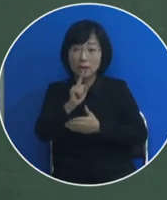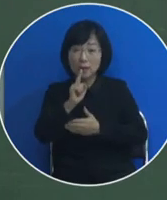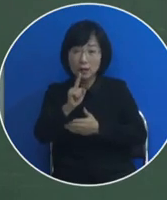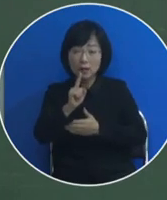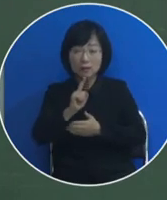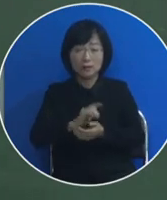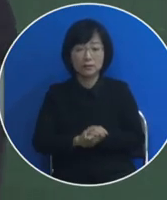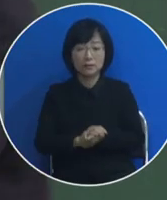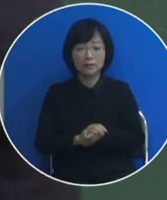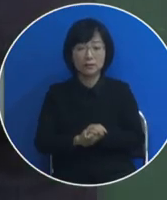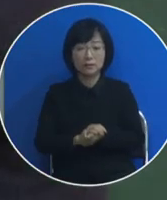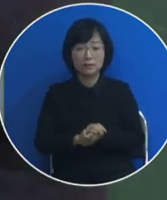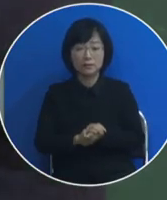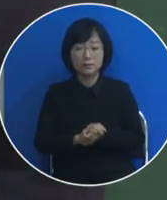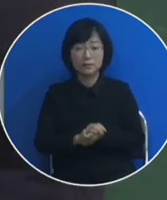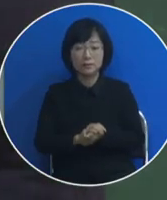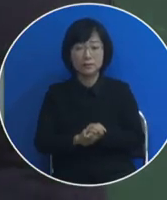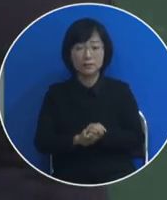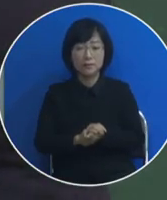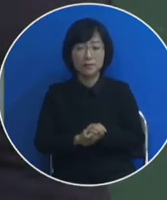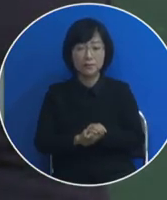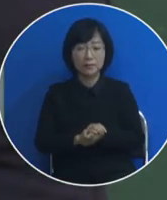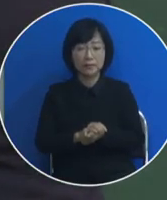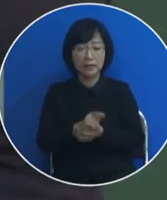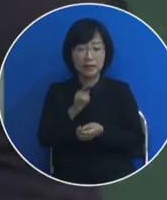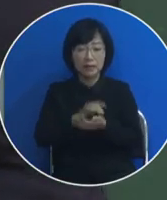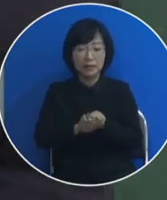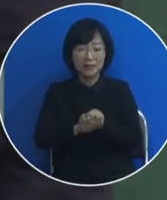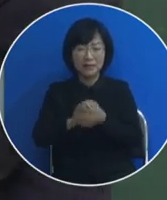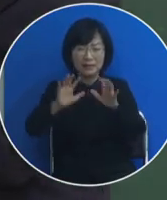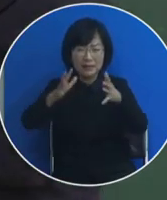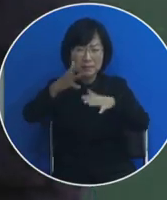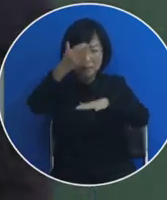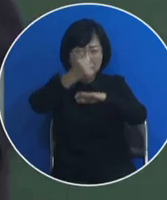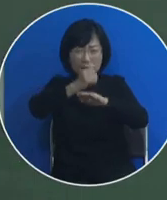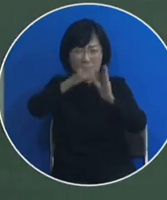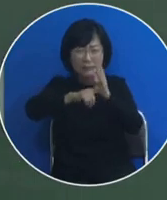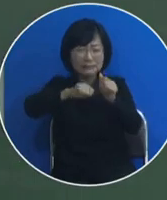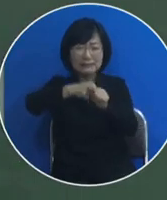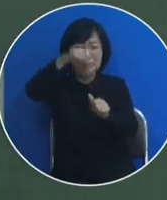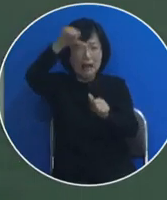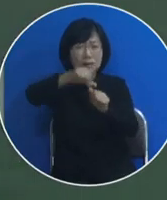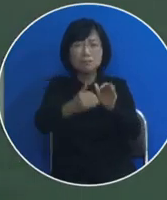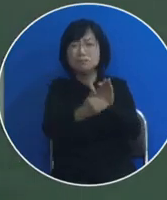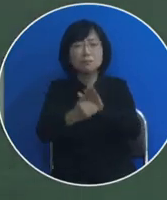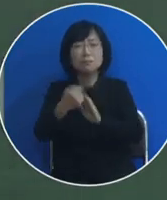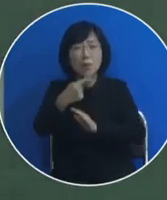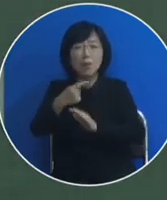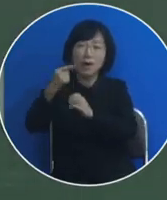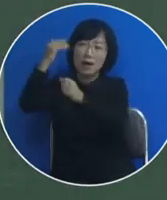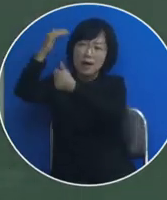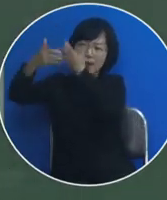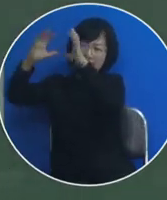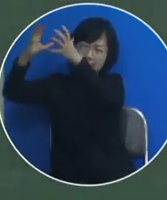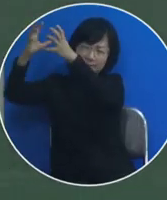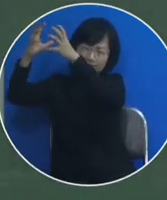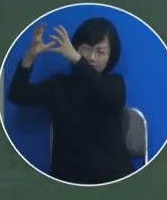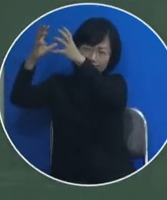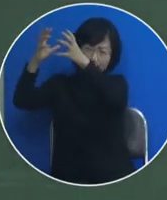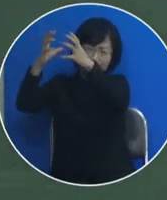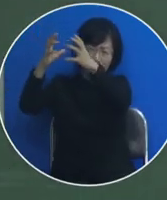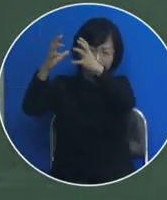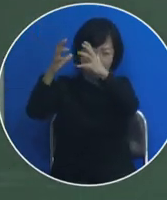보고 우리는 전하는 걸 하나님의 나라라고 합니다. That relaying this is what we call God's kingdom. 그렇죠? Isn't that so? 이걸 들으려고 전하는 대열에